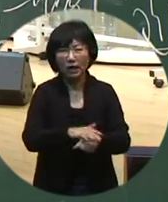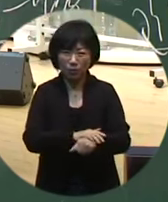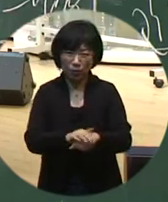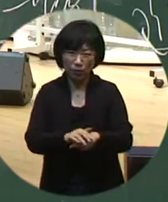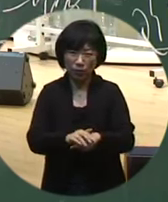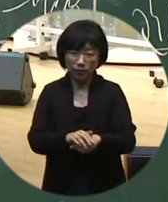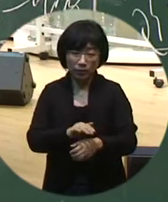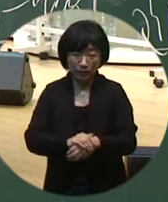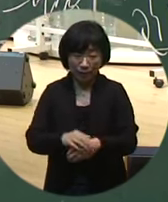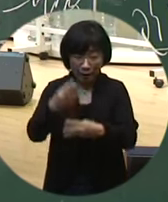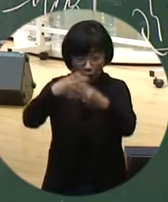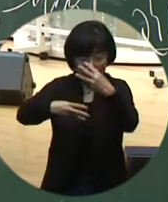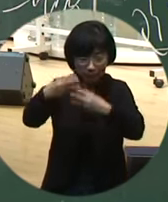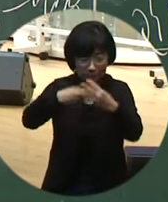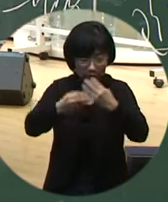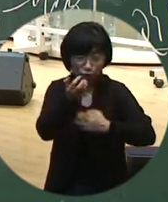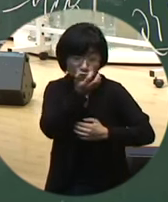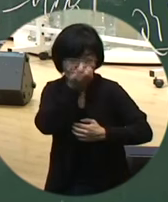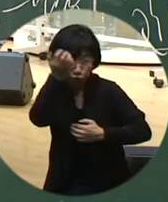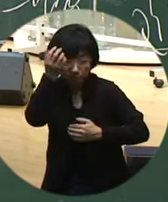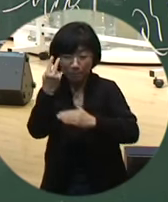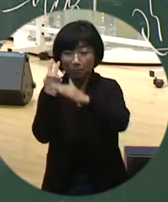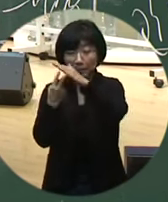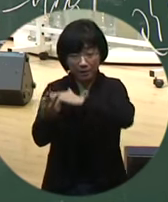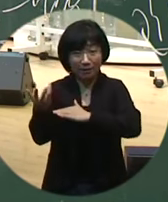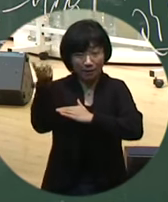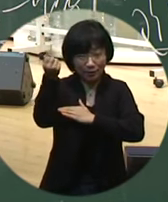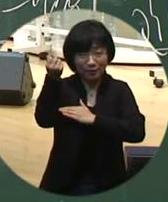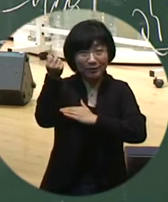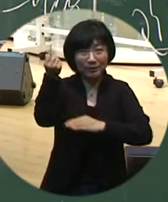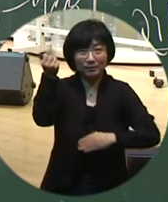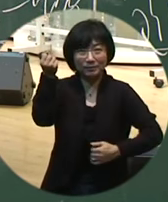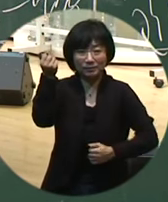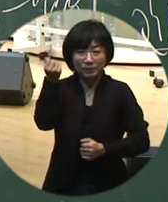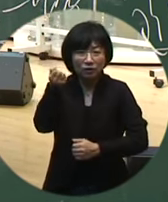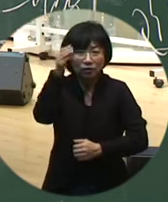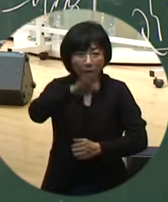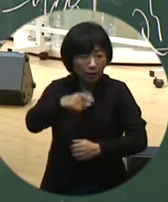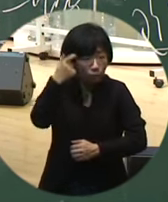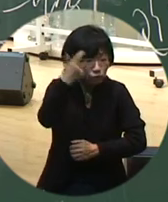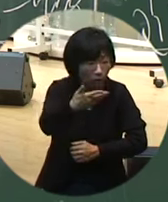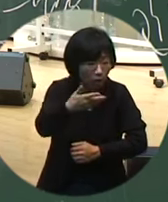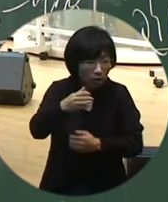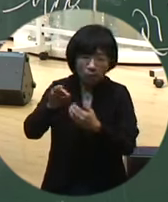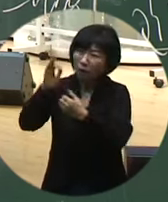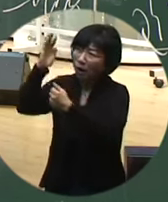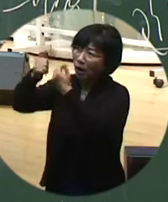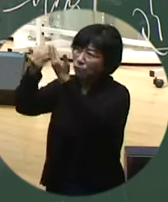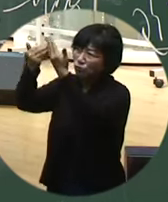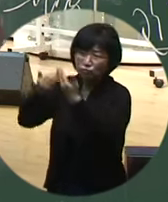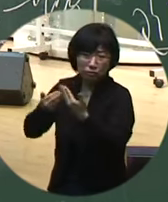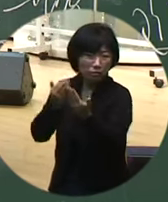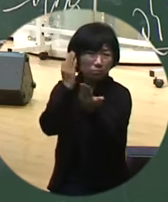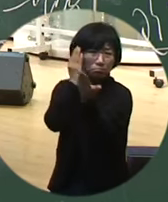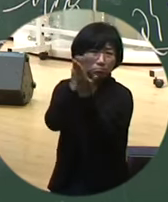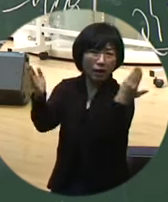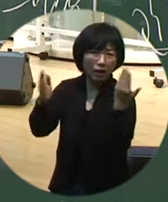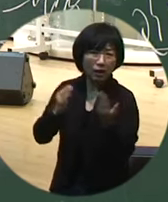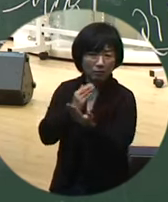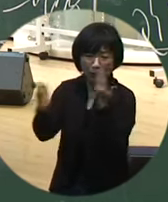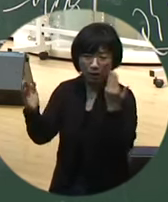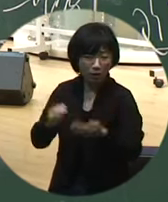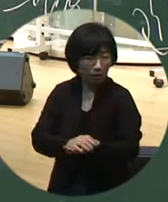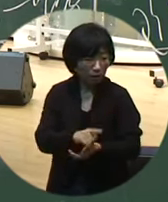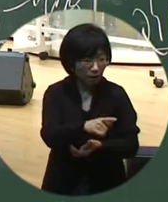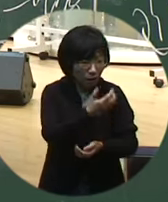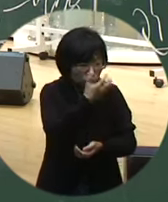비전도 있거든요. Our children have dreams and they have a vision. 하나님의 꿈과 비전과 상관없어요. But it has nothing to do with God's dream or God's vision. 지금 엄마 비전이요.